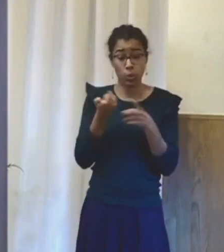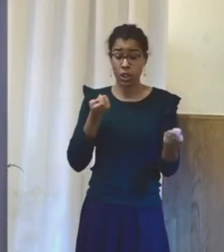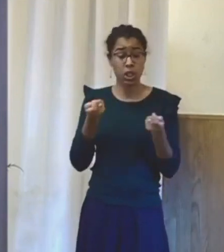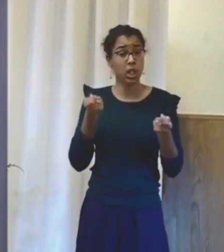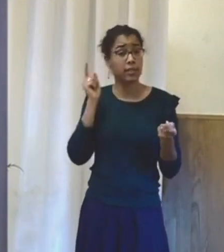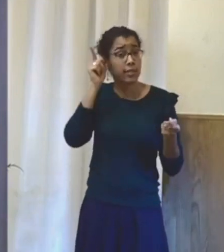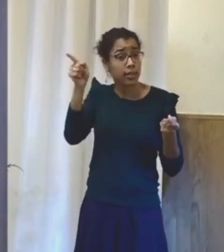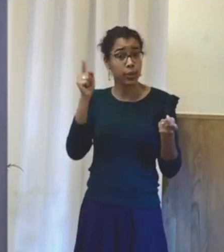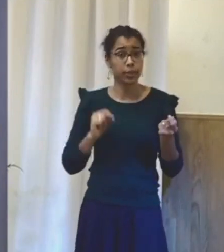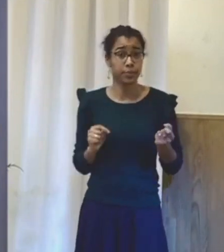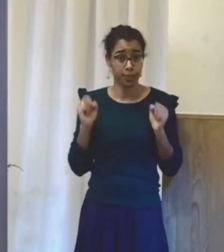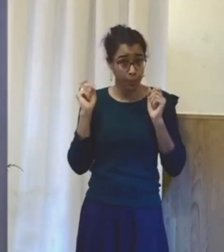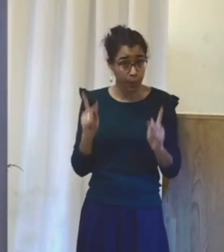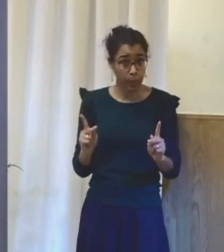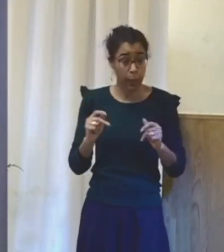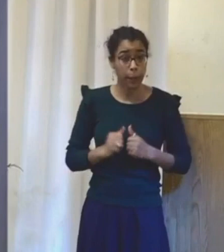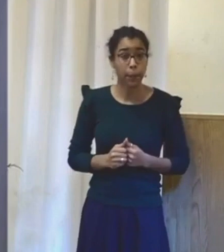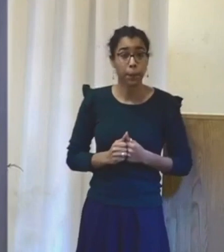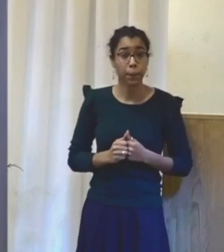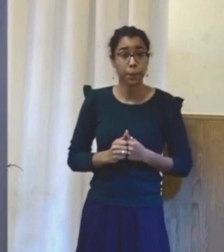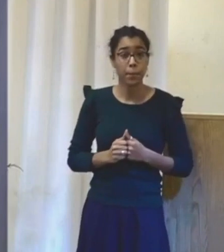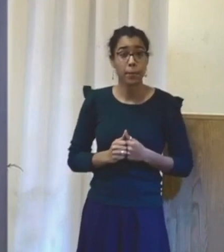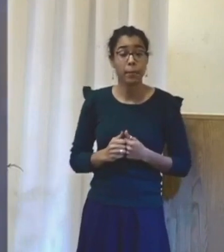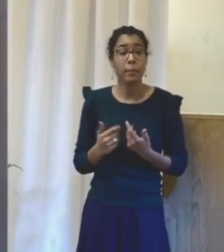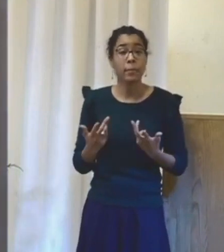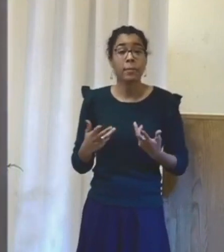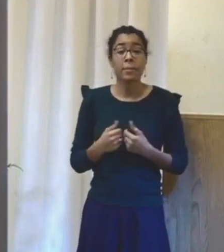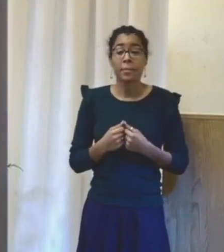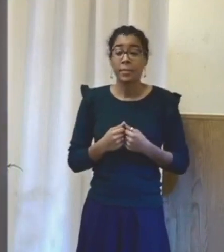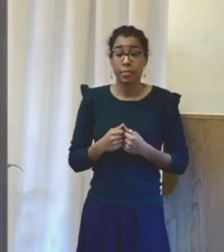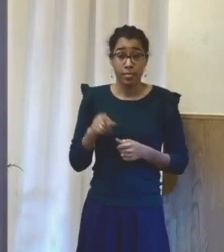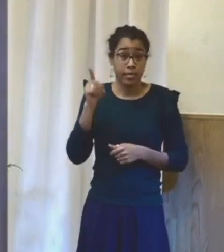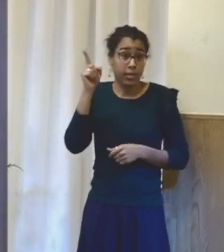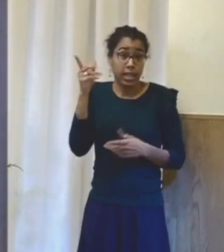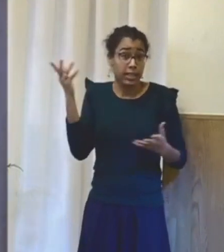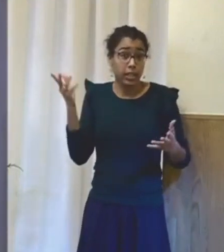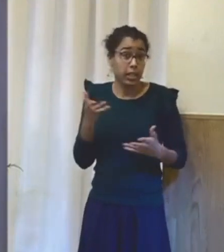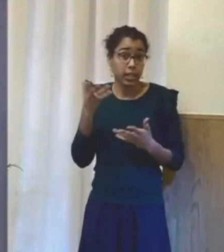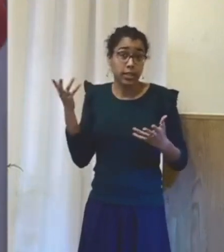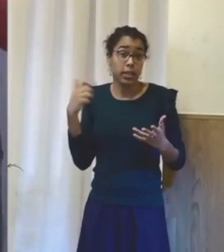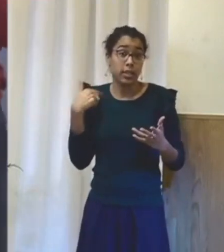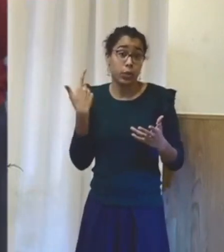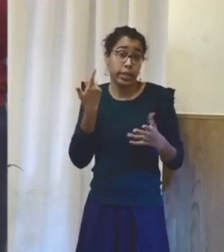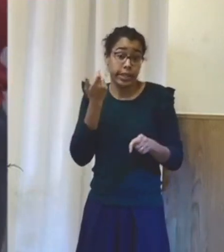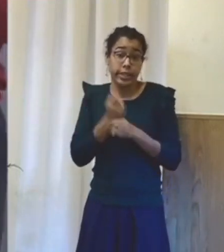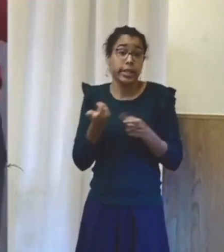législateur. OK? En fait, c'est lui qui mène la danse,